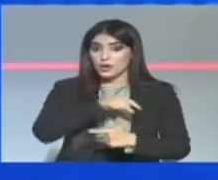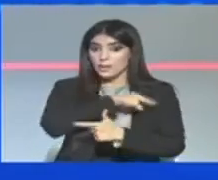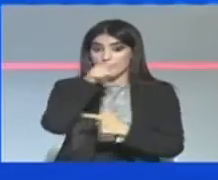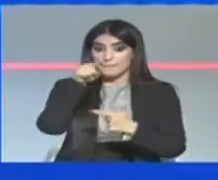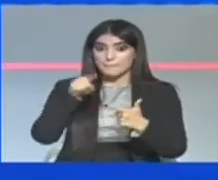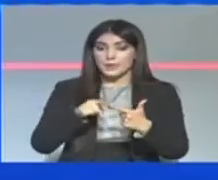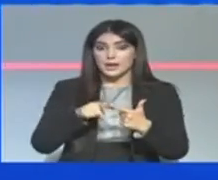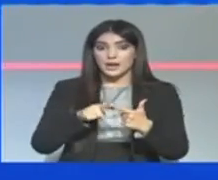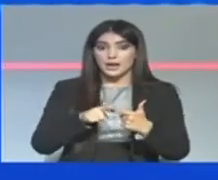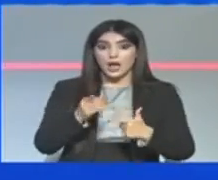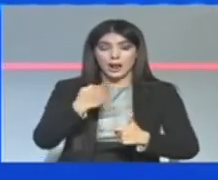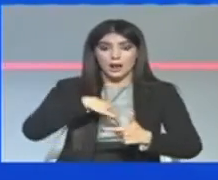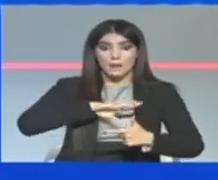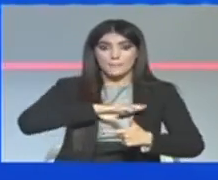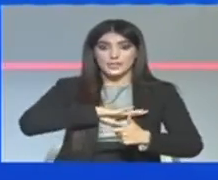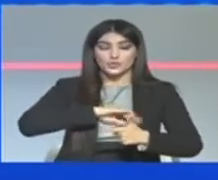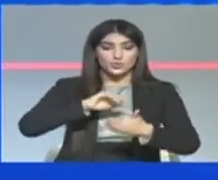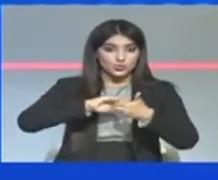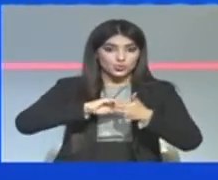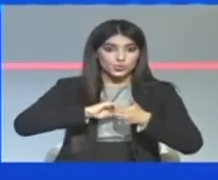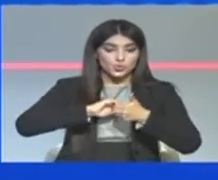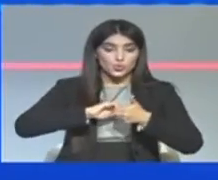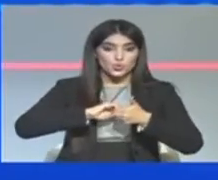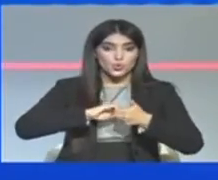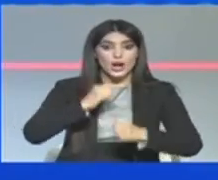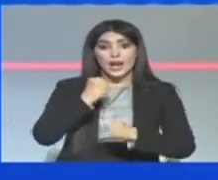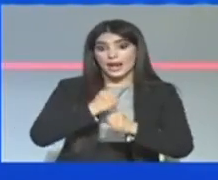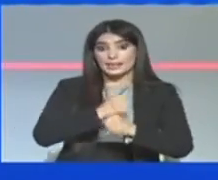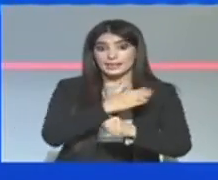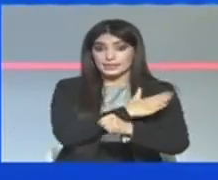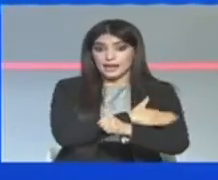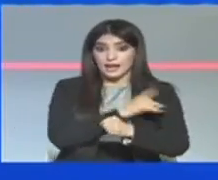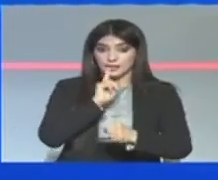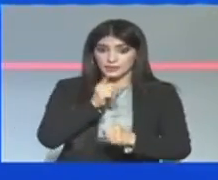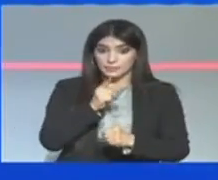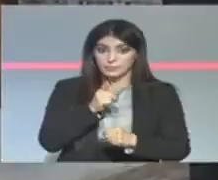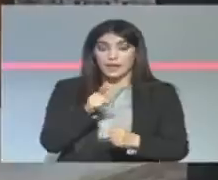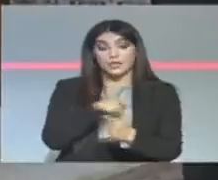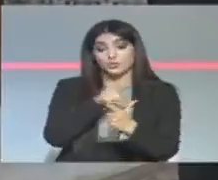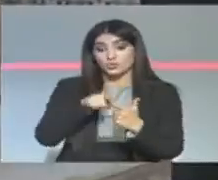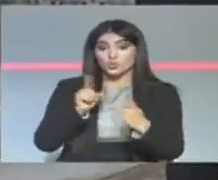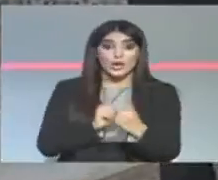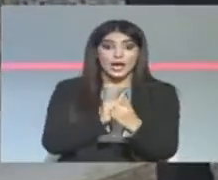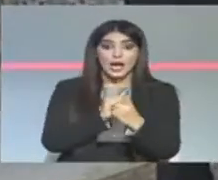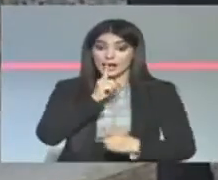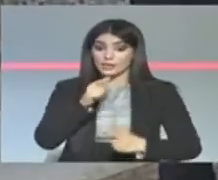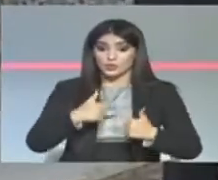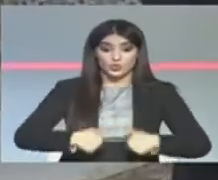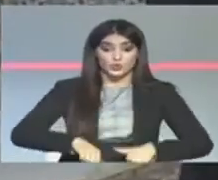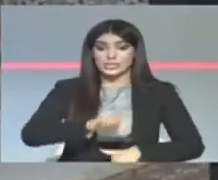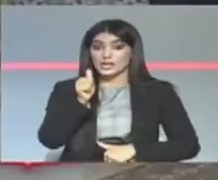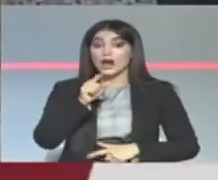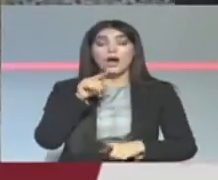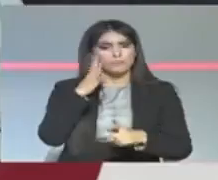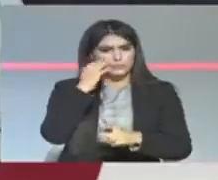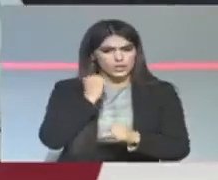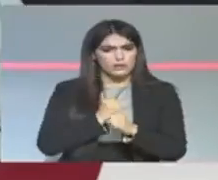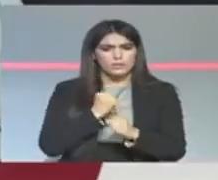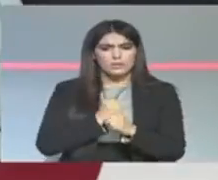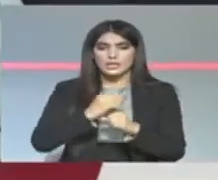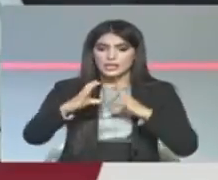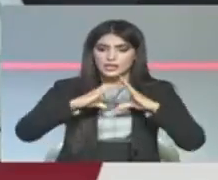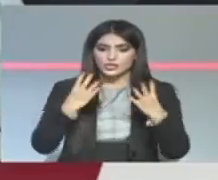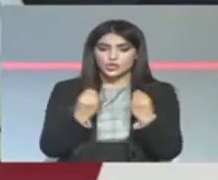والامين العام للاتحاد العام التونسي للشغل نور الدين الطبيه وقد اكد رئيس الحكومه حرصه على التشاور مع المنظمات